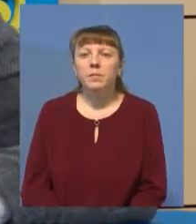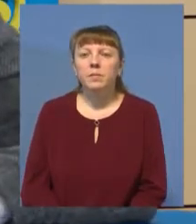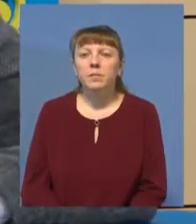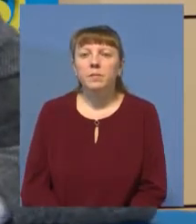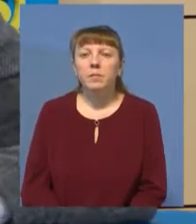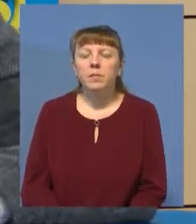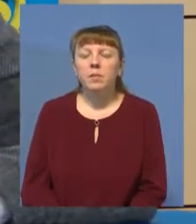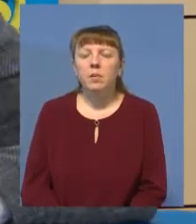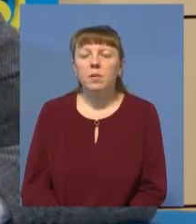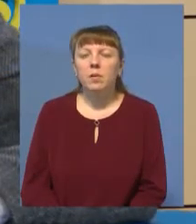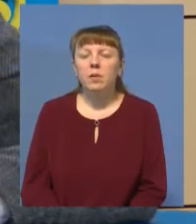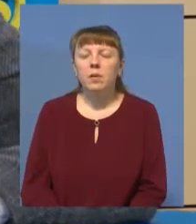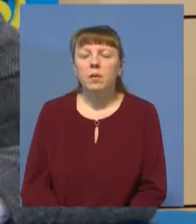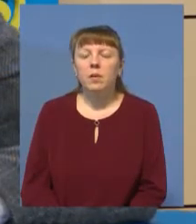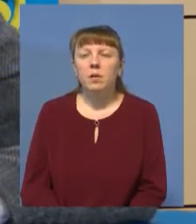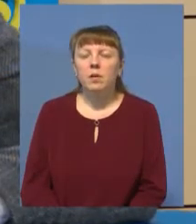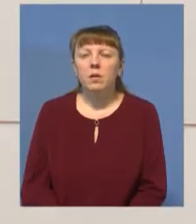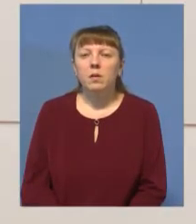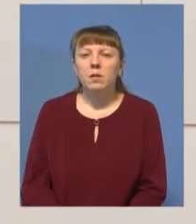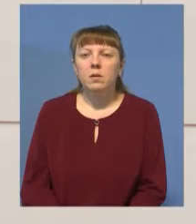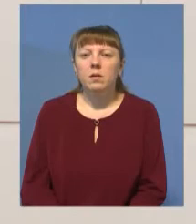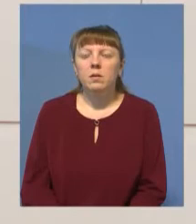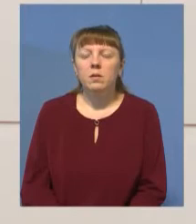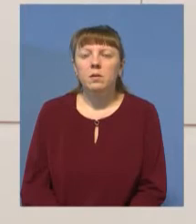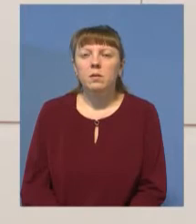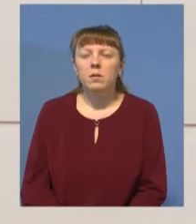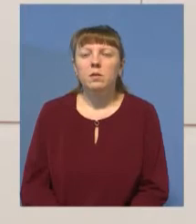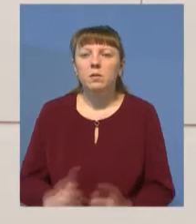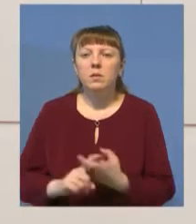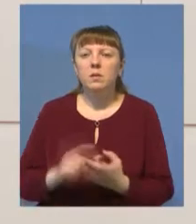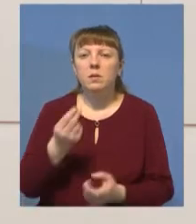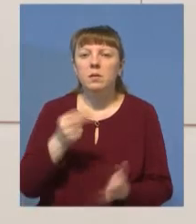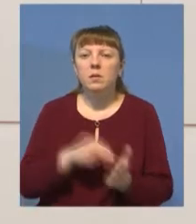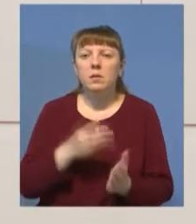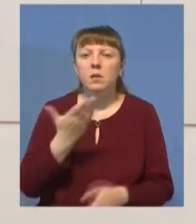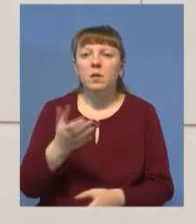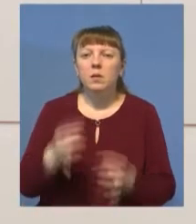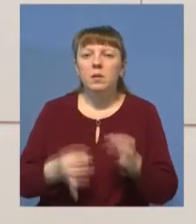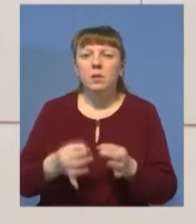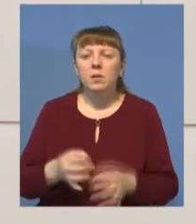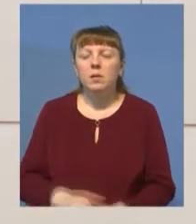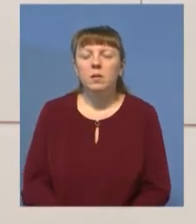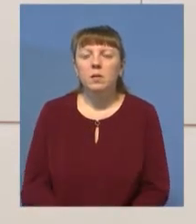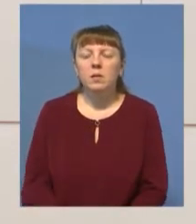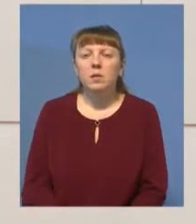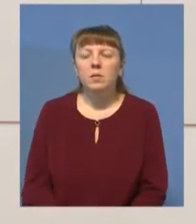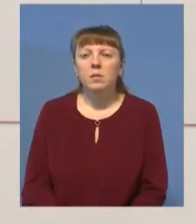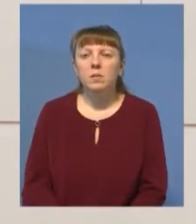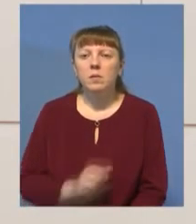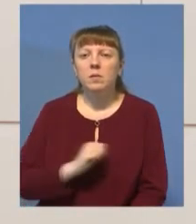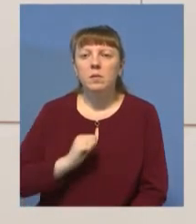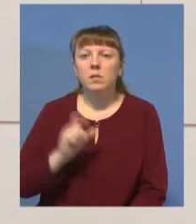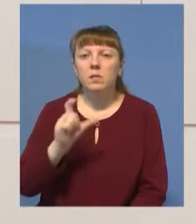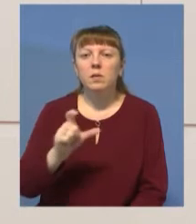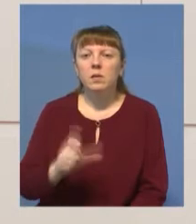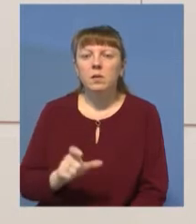нас, не скажу, что все это зависит от цены, я же говорю, это все зависит, само обращение в суд зависит от самого